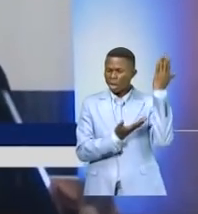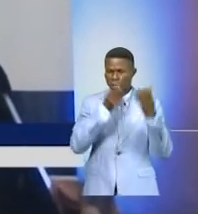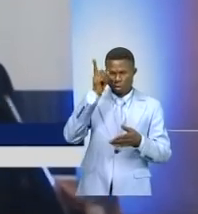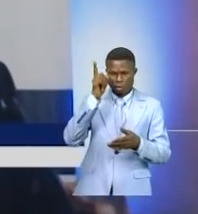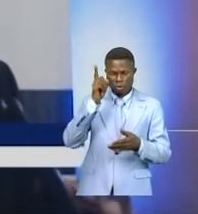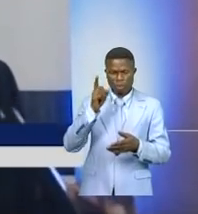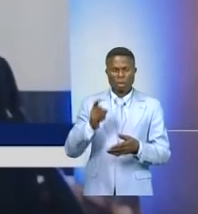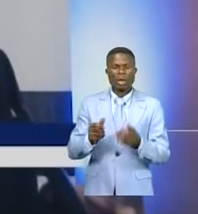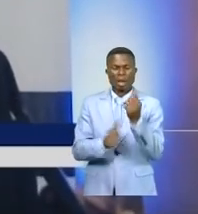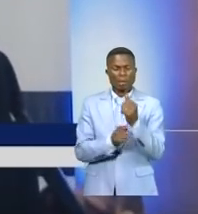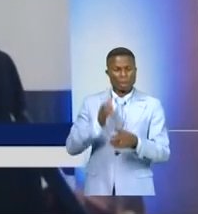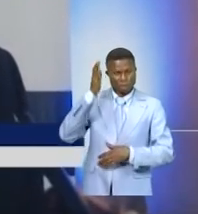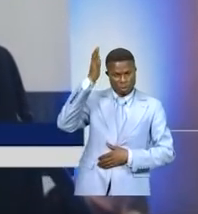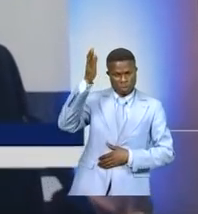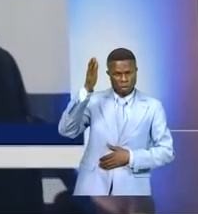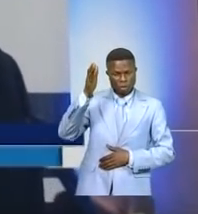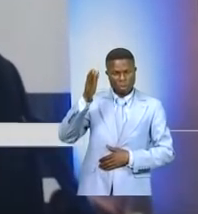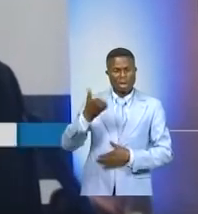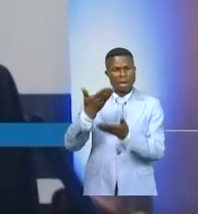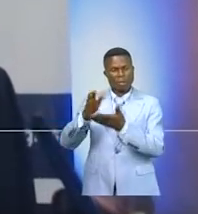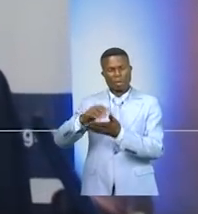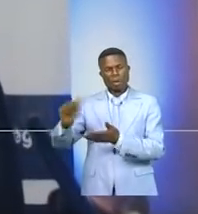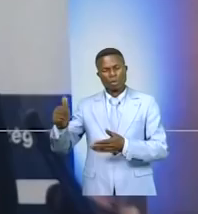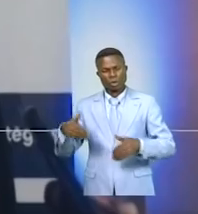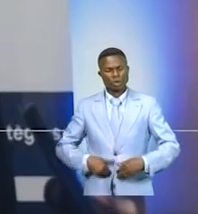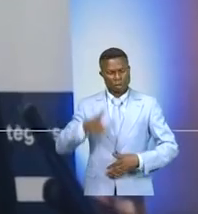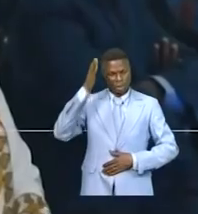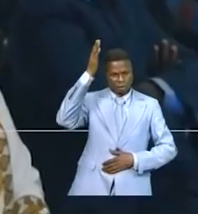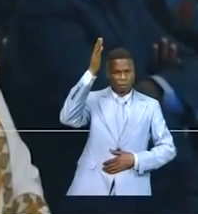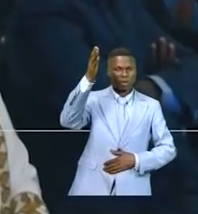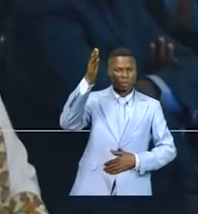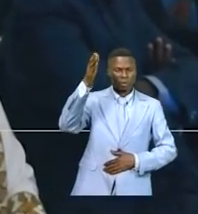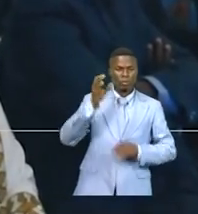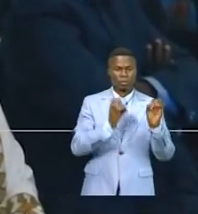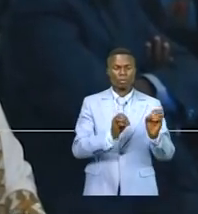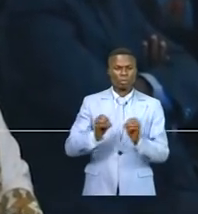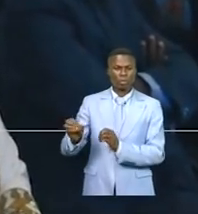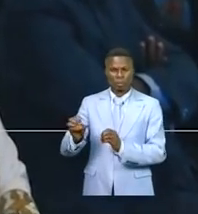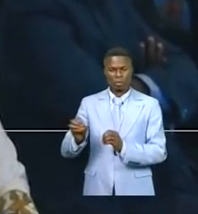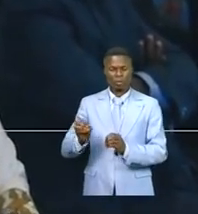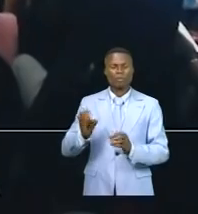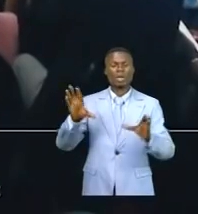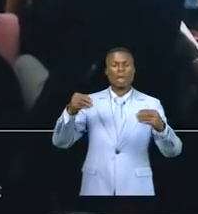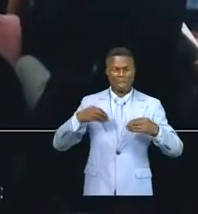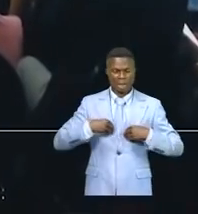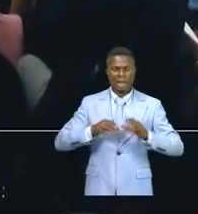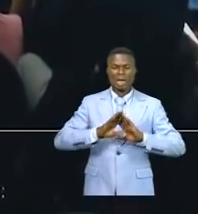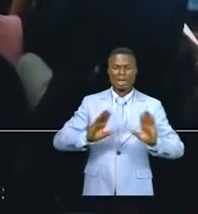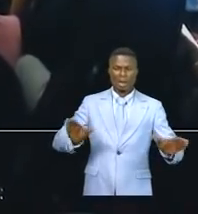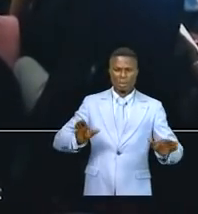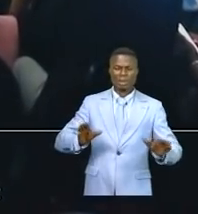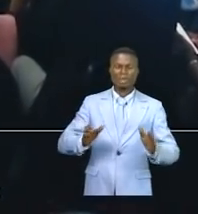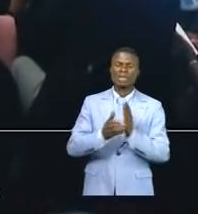ma génération peut transmettre aux générations futures. L'organisation a reconnu les mérites du professeur